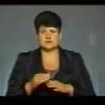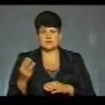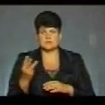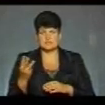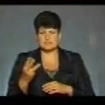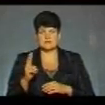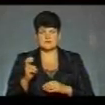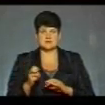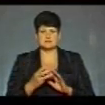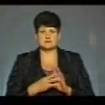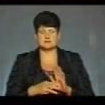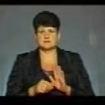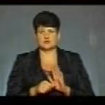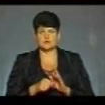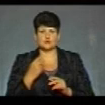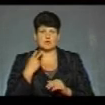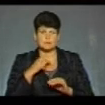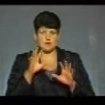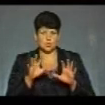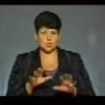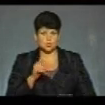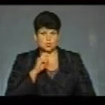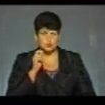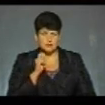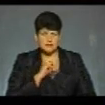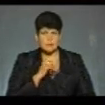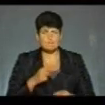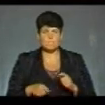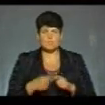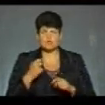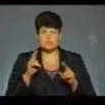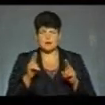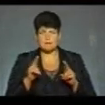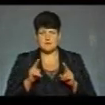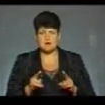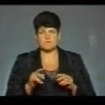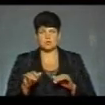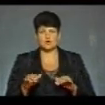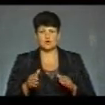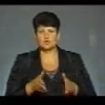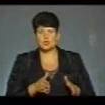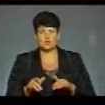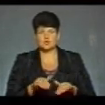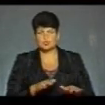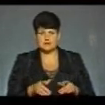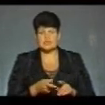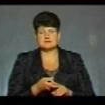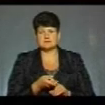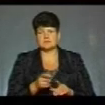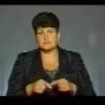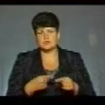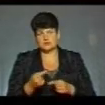статті 286 Кримінального кодексу України. Порушення правил безпеки дорожнього руху водієм, яке спричинило загибель кількох